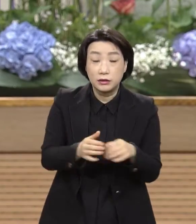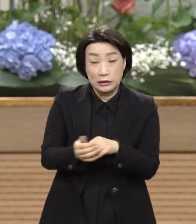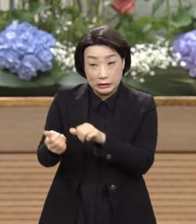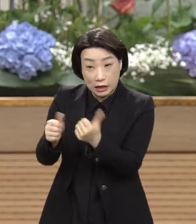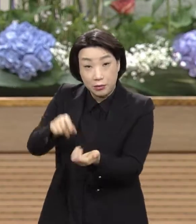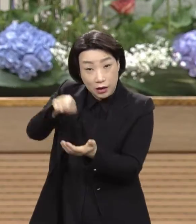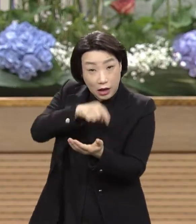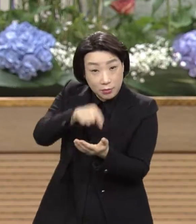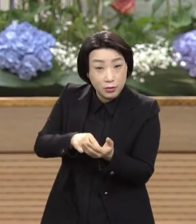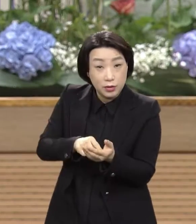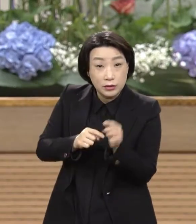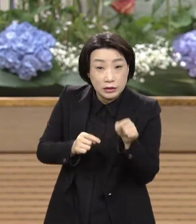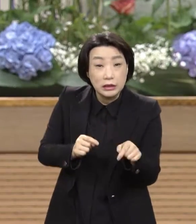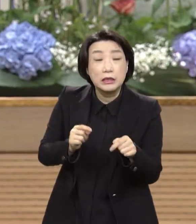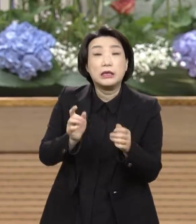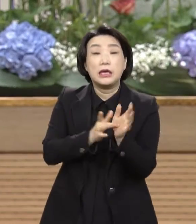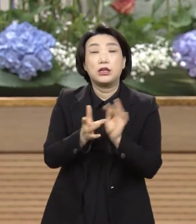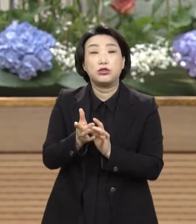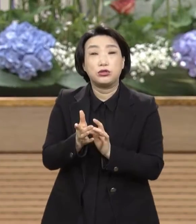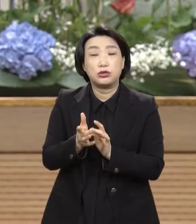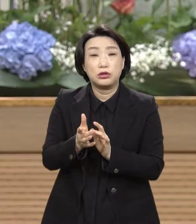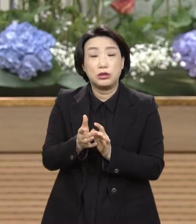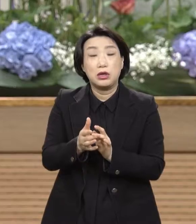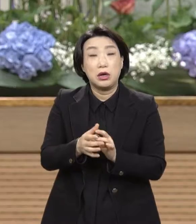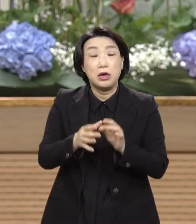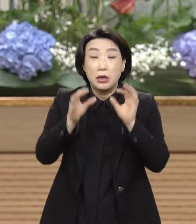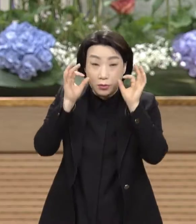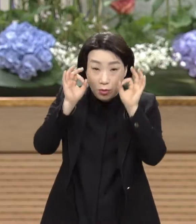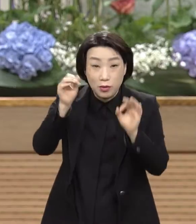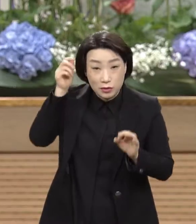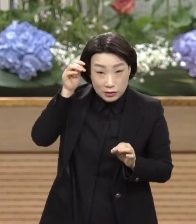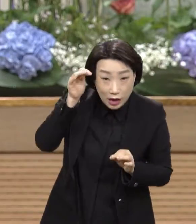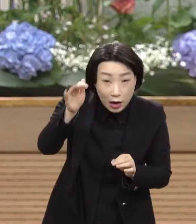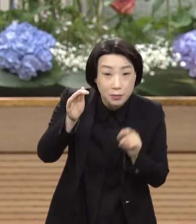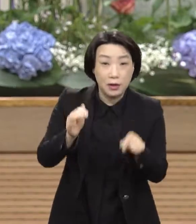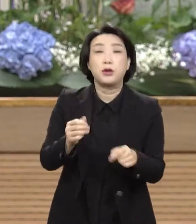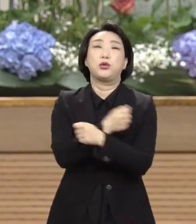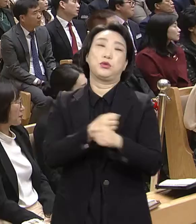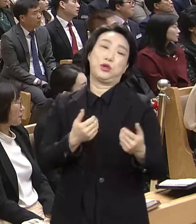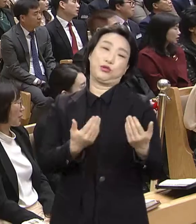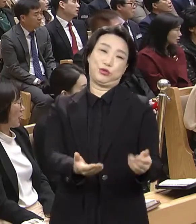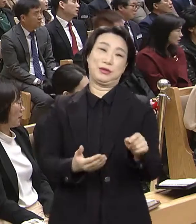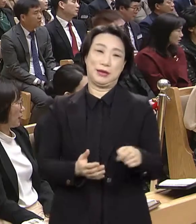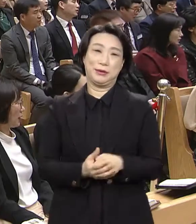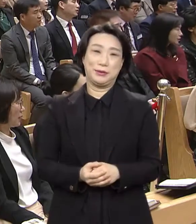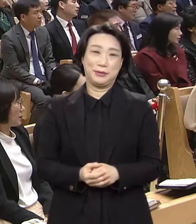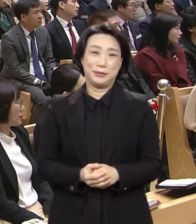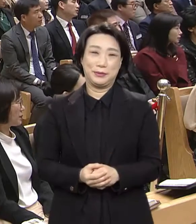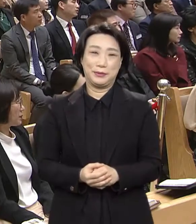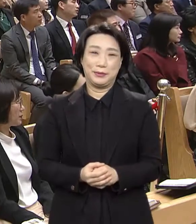사망으로 갚아주실 그 예수를 바라보면서 용서하는 것입니다.